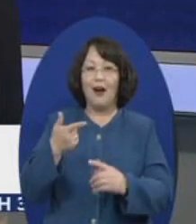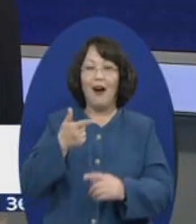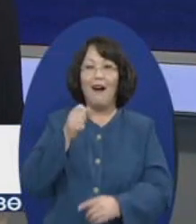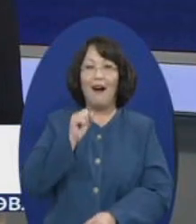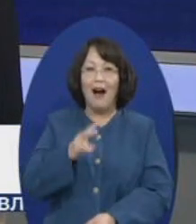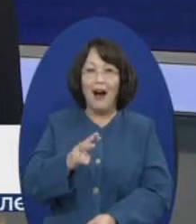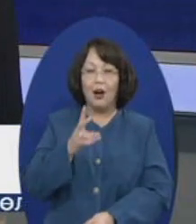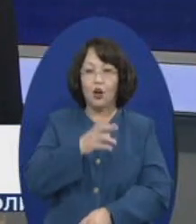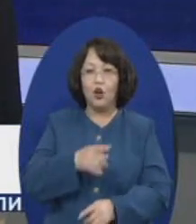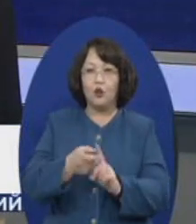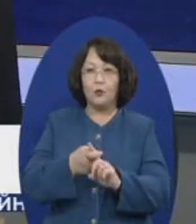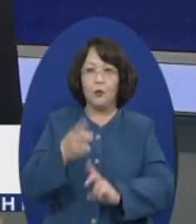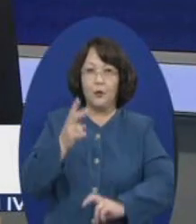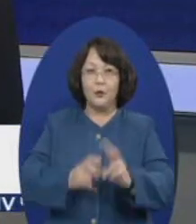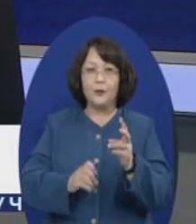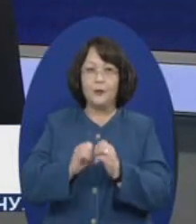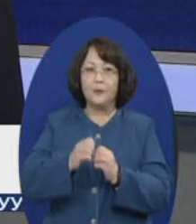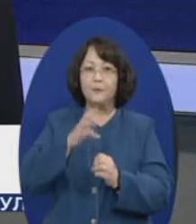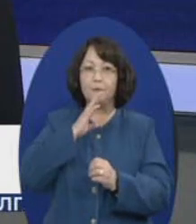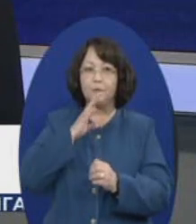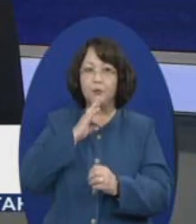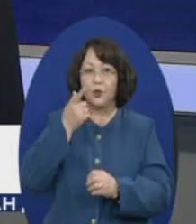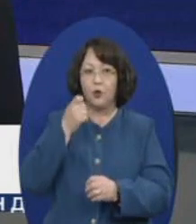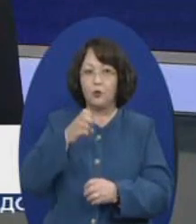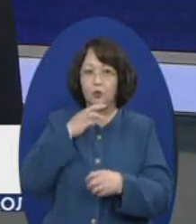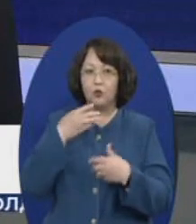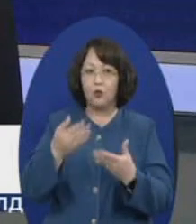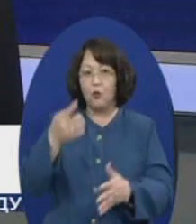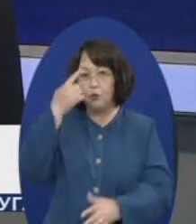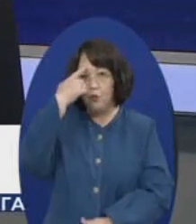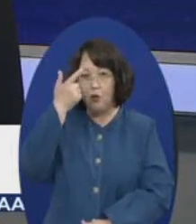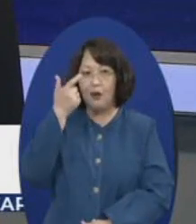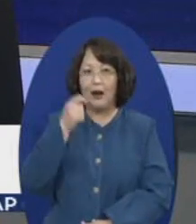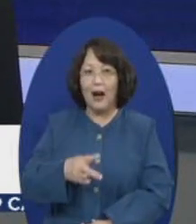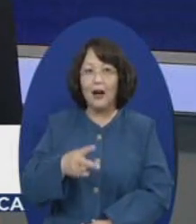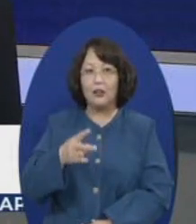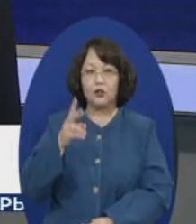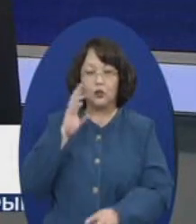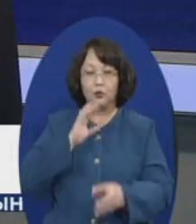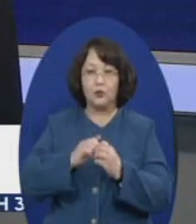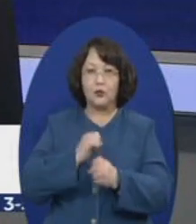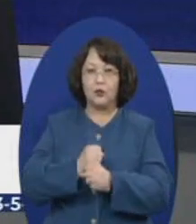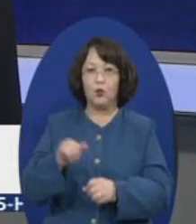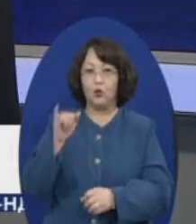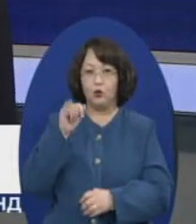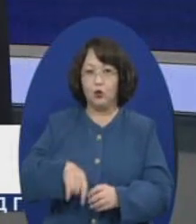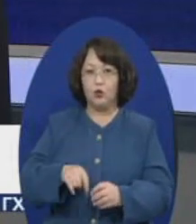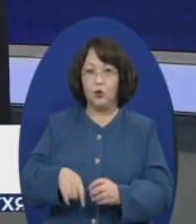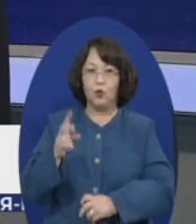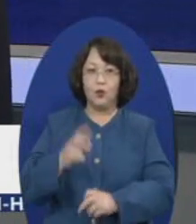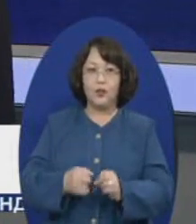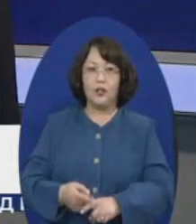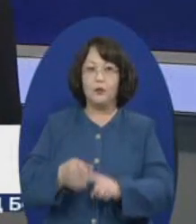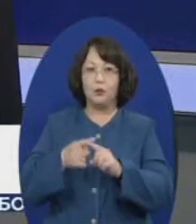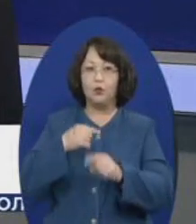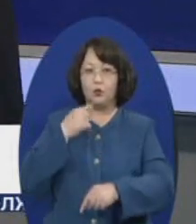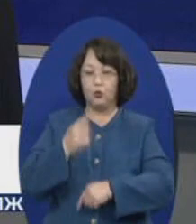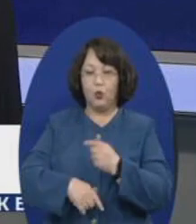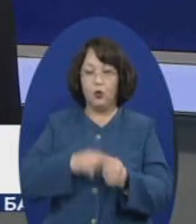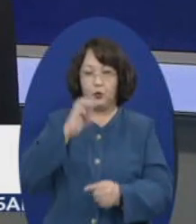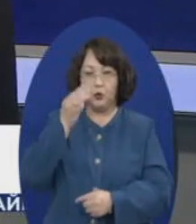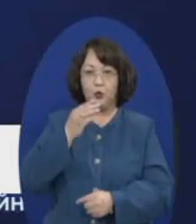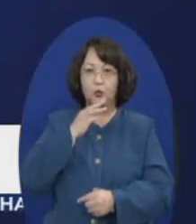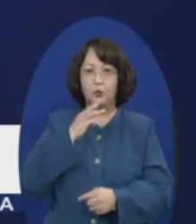хийгээд байгаа. За, тэгвэл гол мэдээлэлээ өгье. Монгол ганц цогцлбрыг хэрэгжүүлснээр бид дотоодынхоо үйлдвэрлэлийг яаж нэмэгдүүлэх юм бэ гэдэг тодорхой мэдээллийг